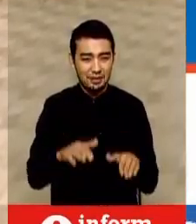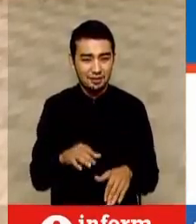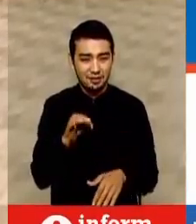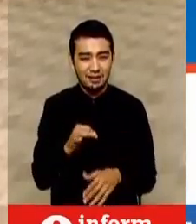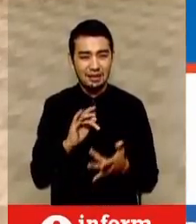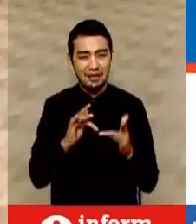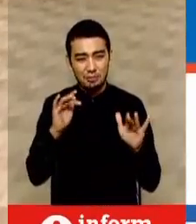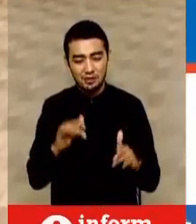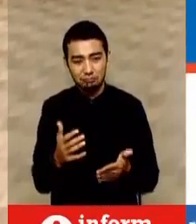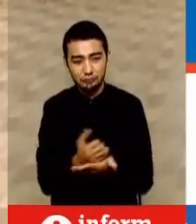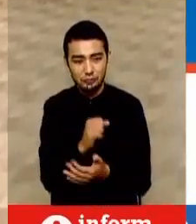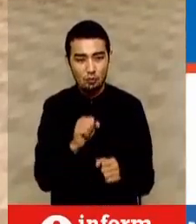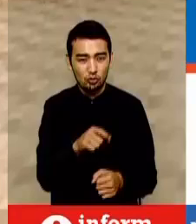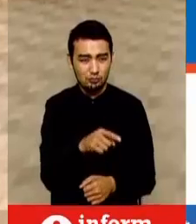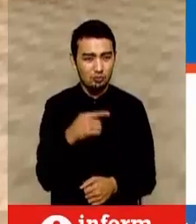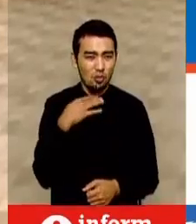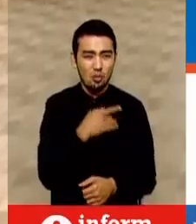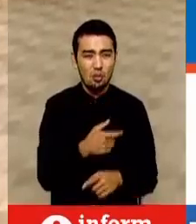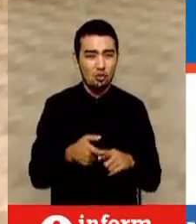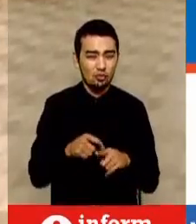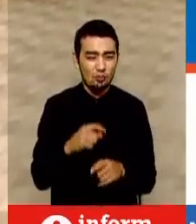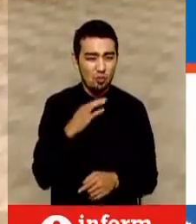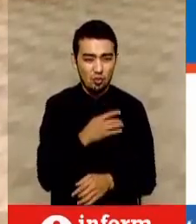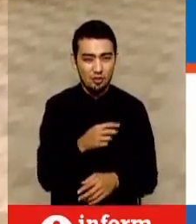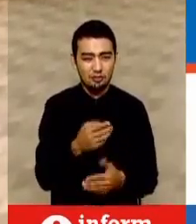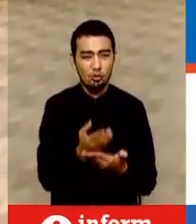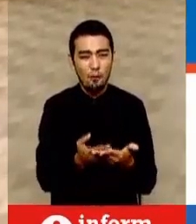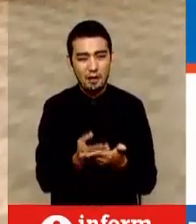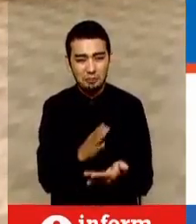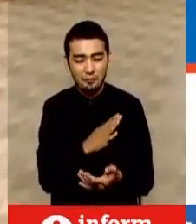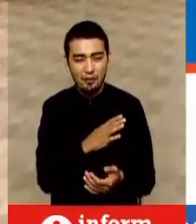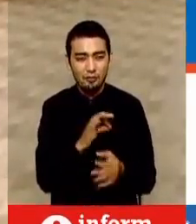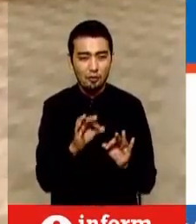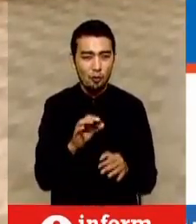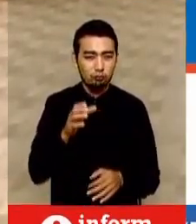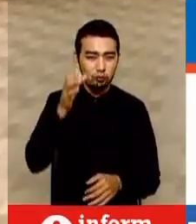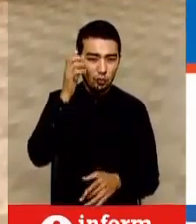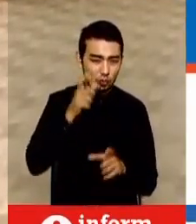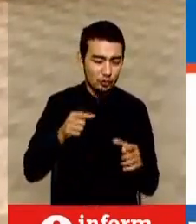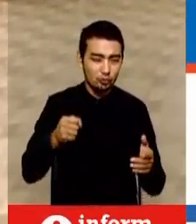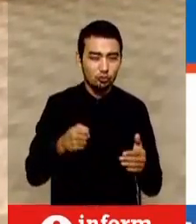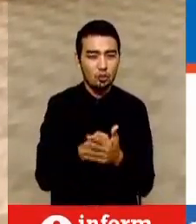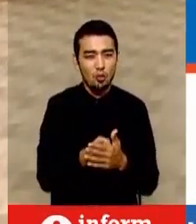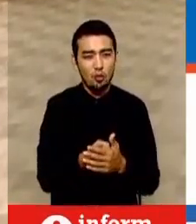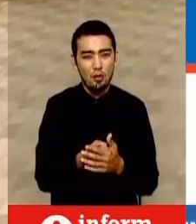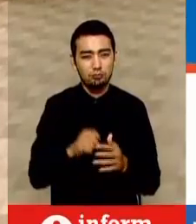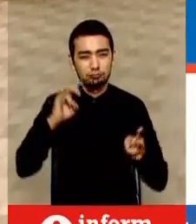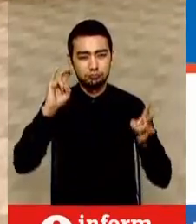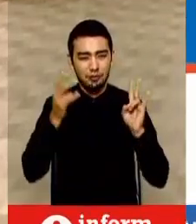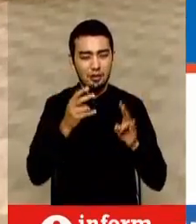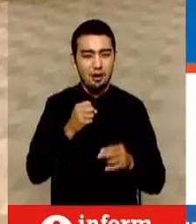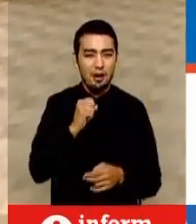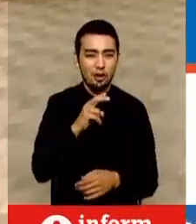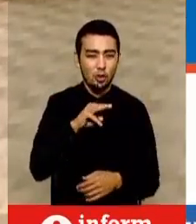В интернете можно найти множество, огромное количество советов. От ученых до популярных